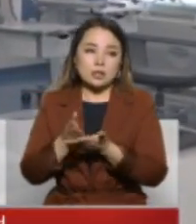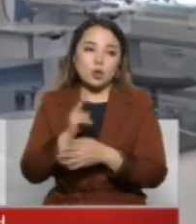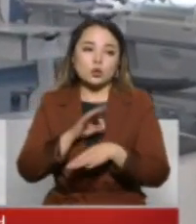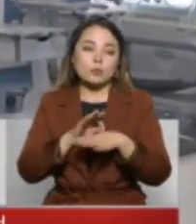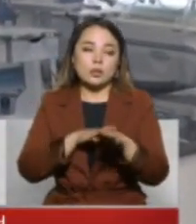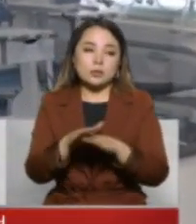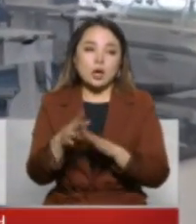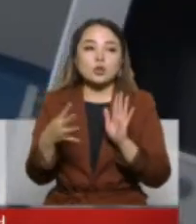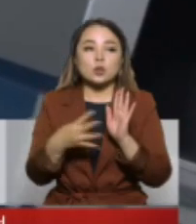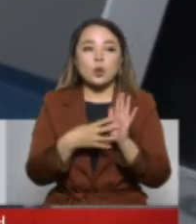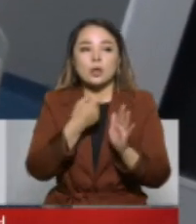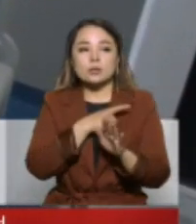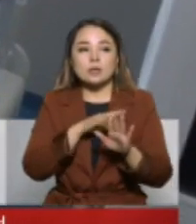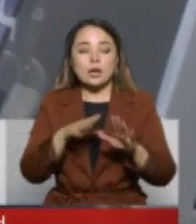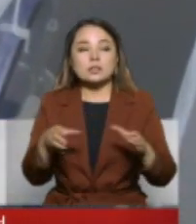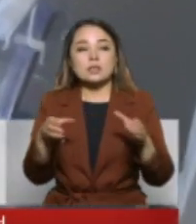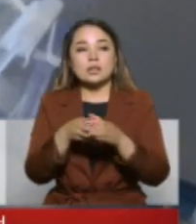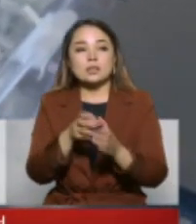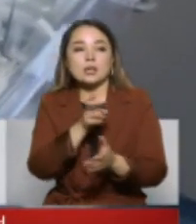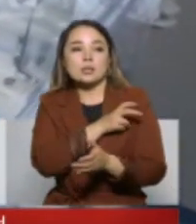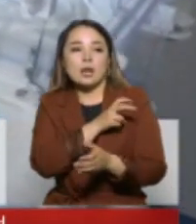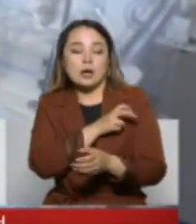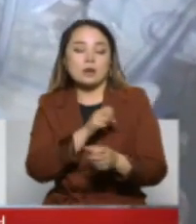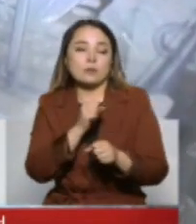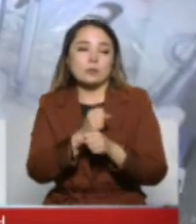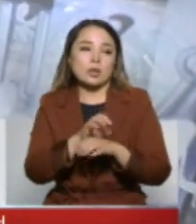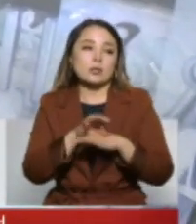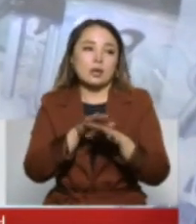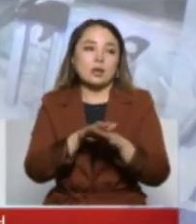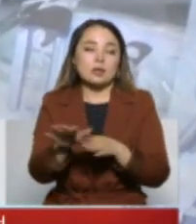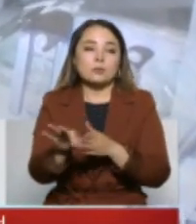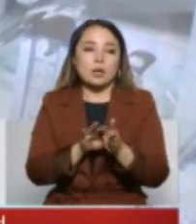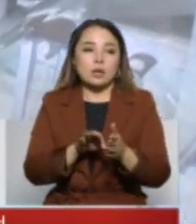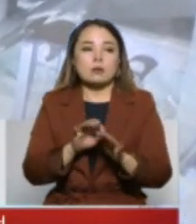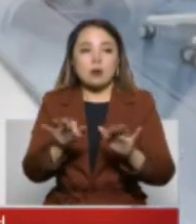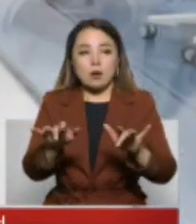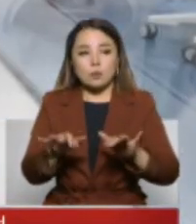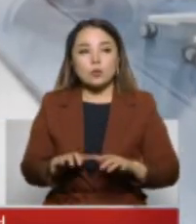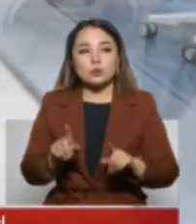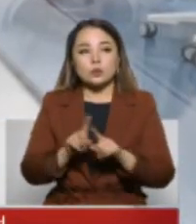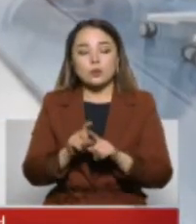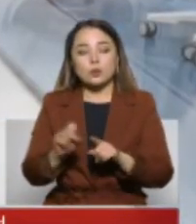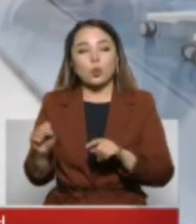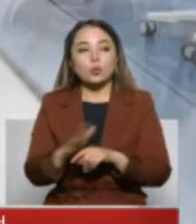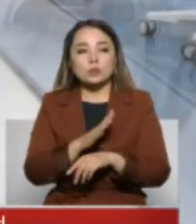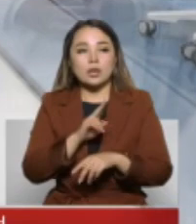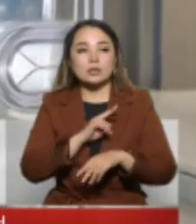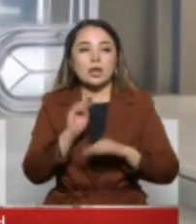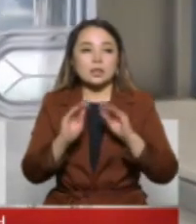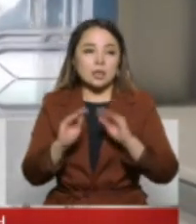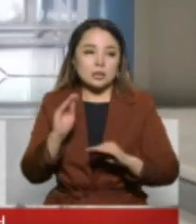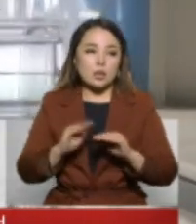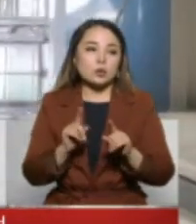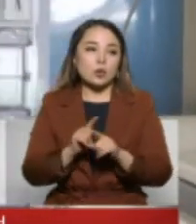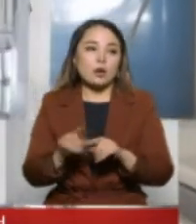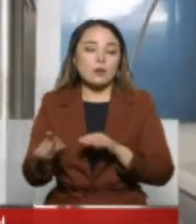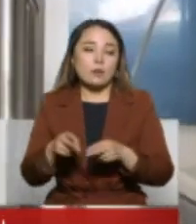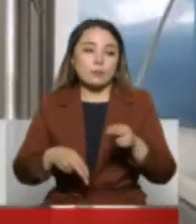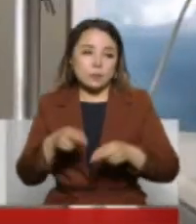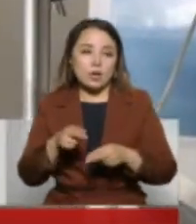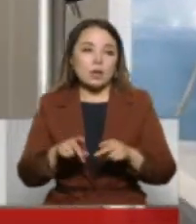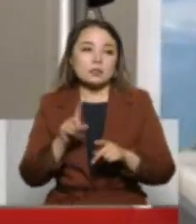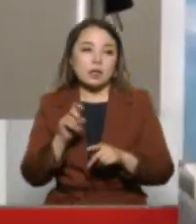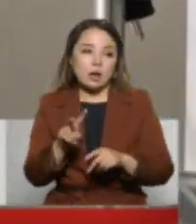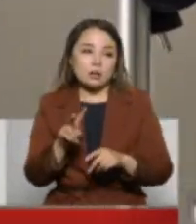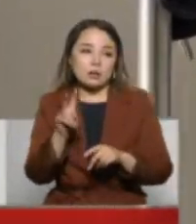жүргізетін 9 клиникалық департамент құрылады. Президент мобильді компьютерлік томограф және ең озық жүйемен жабдықталған операция